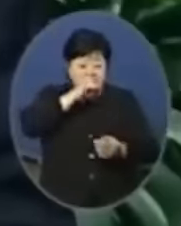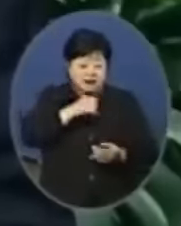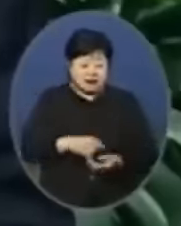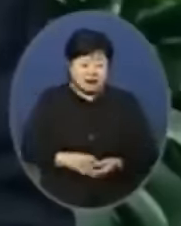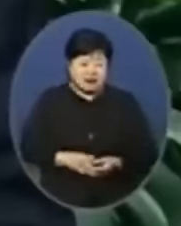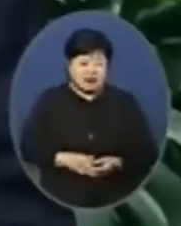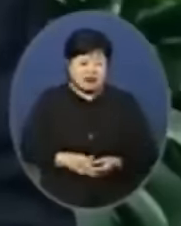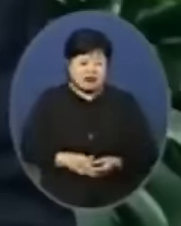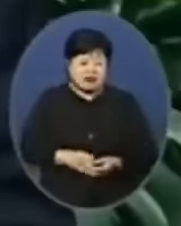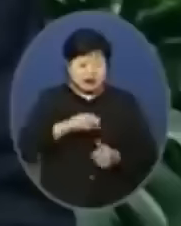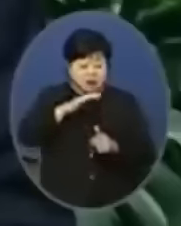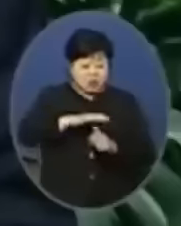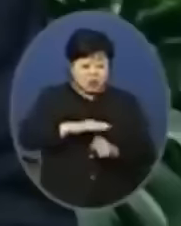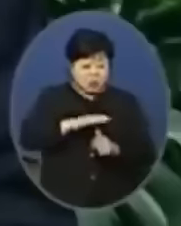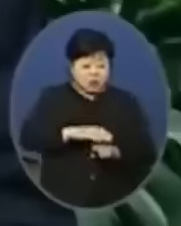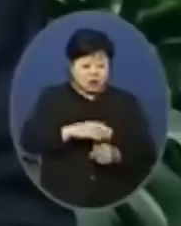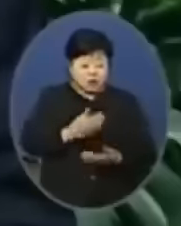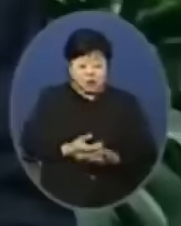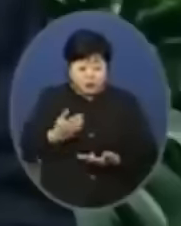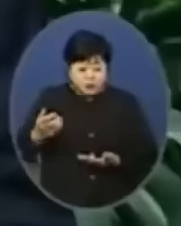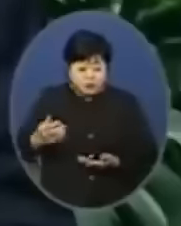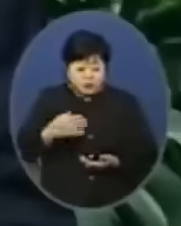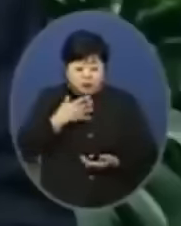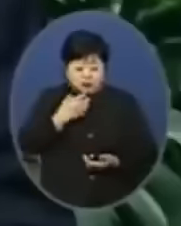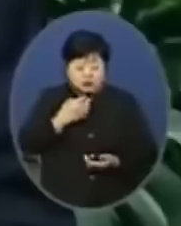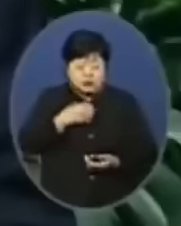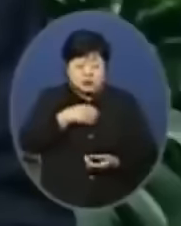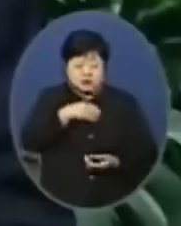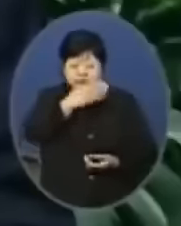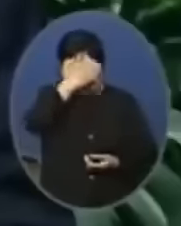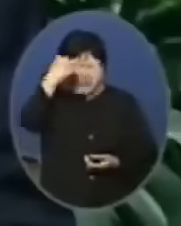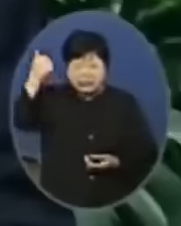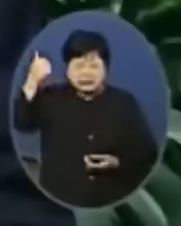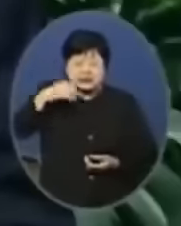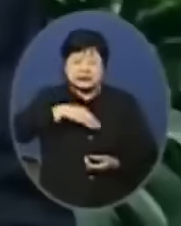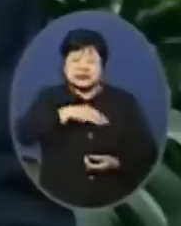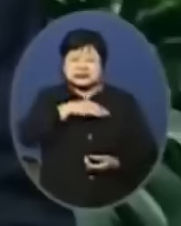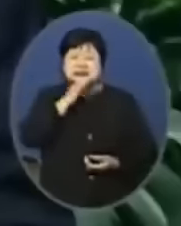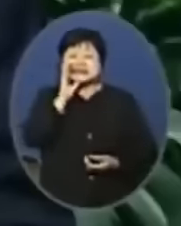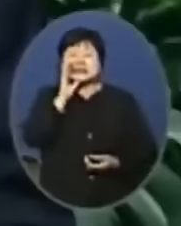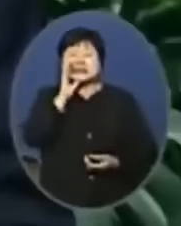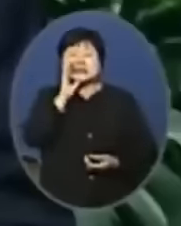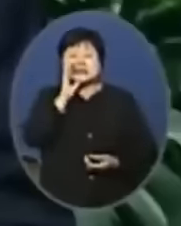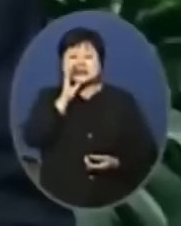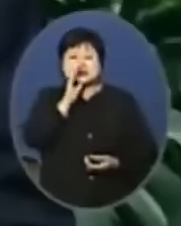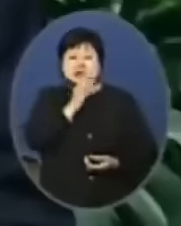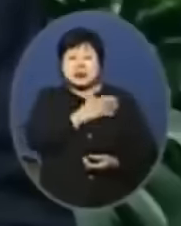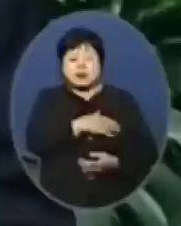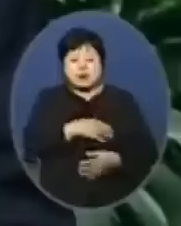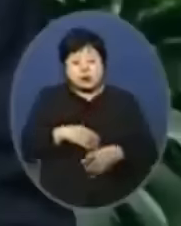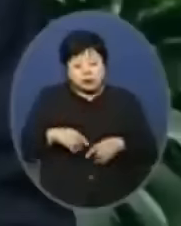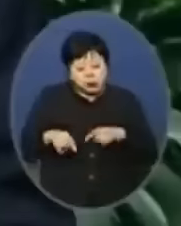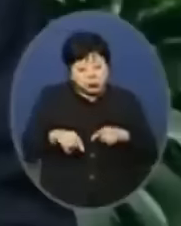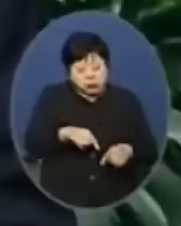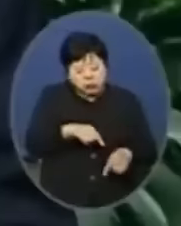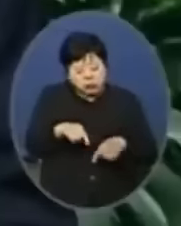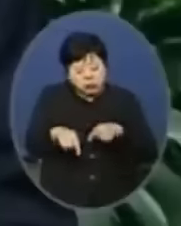꿀리고 물건을 옮기고 잘하는데 90이 넘은 할아버지가 있으면 할아버지는 몸도 잘 가누지